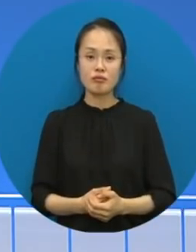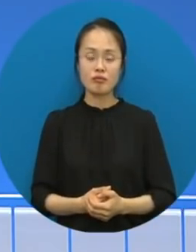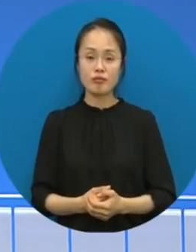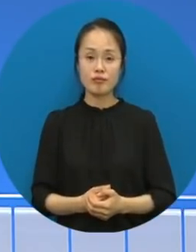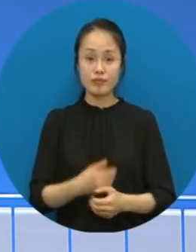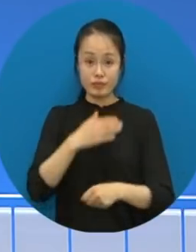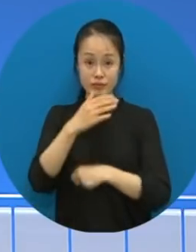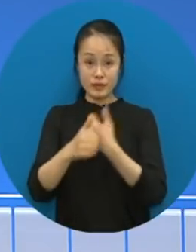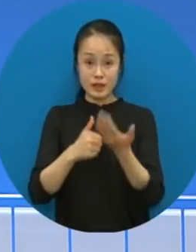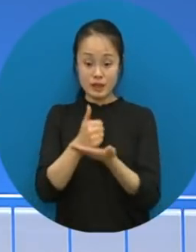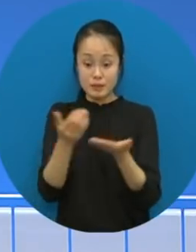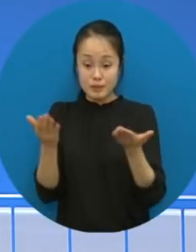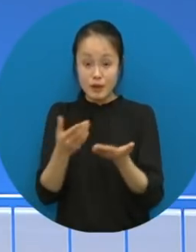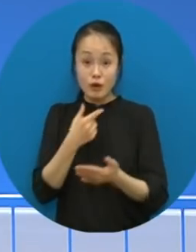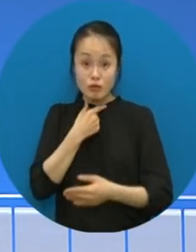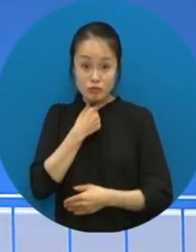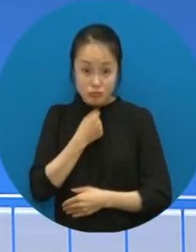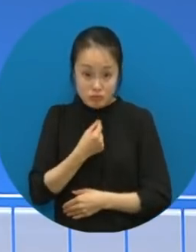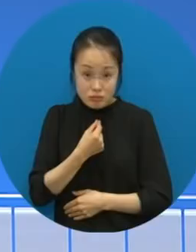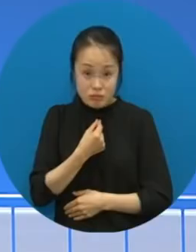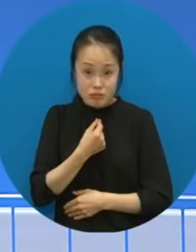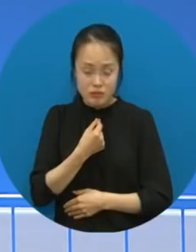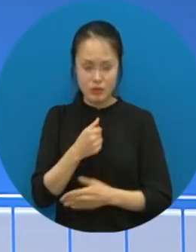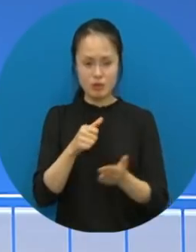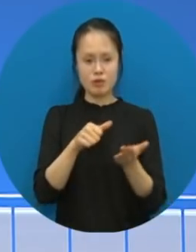하나님의 일을 하려면 물질이 필요합니다.